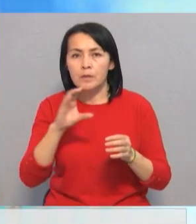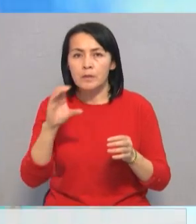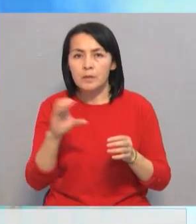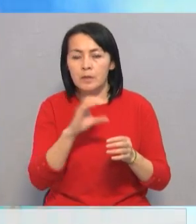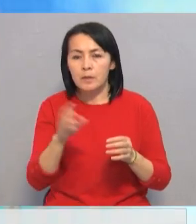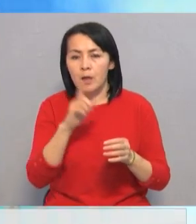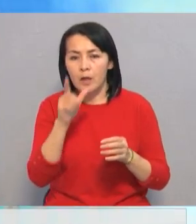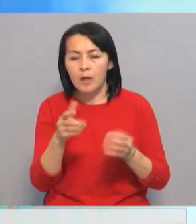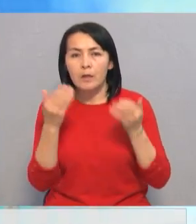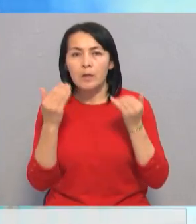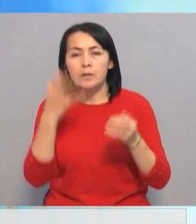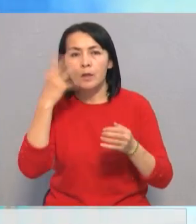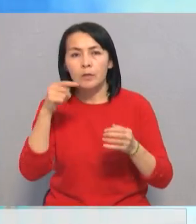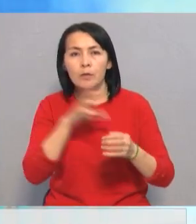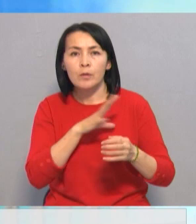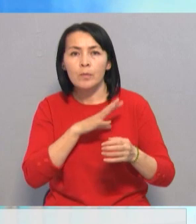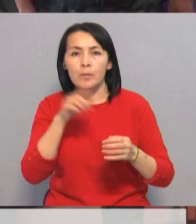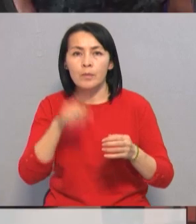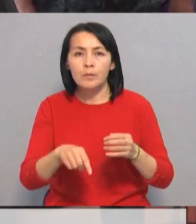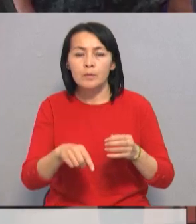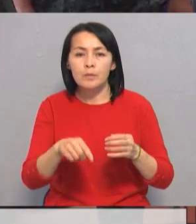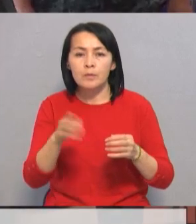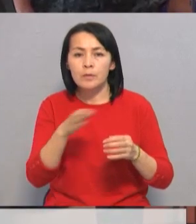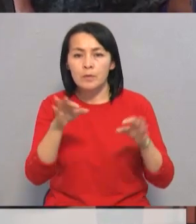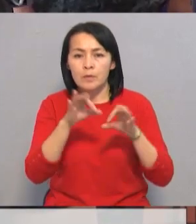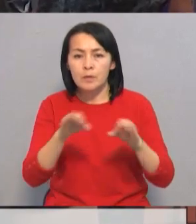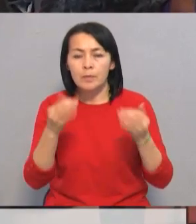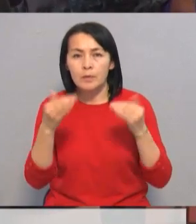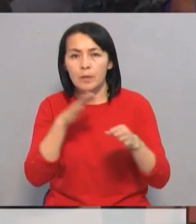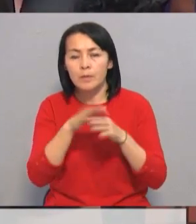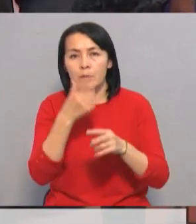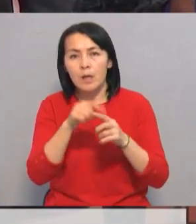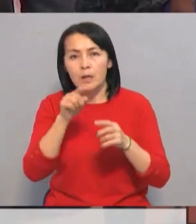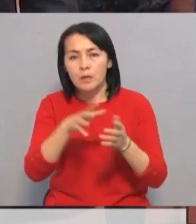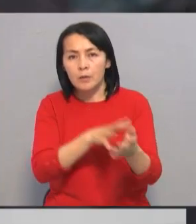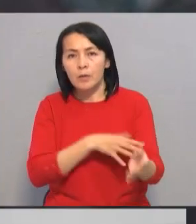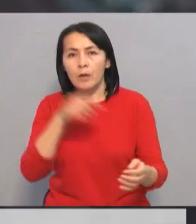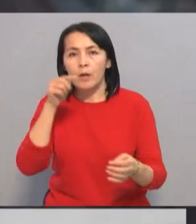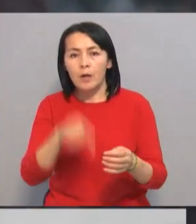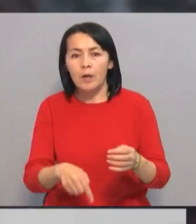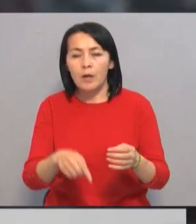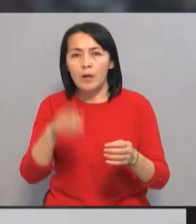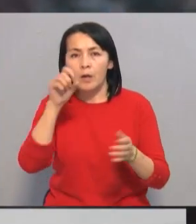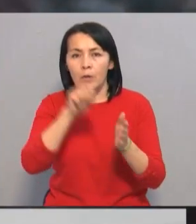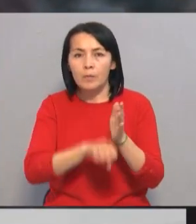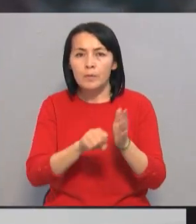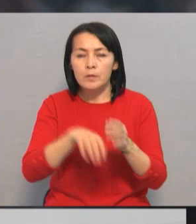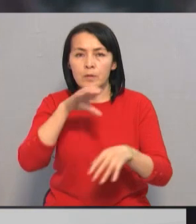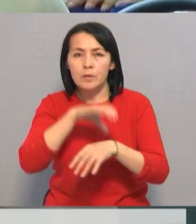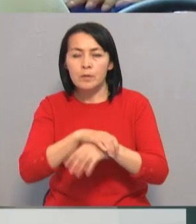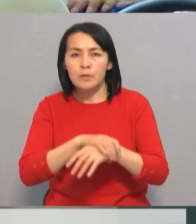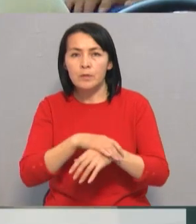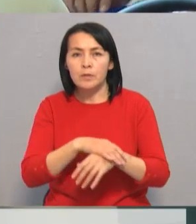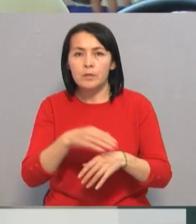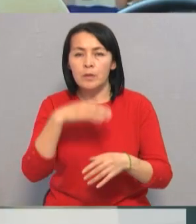Сайдалимом Кайбназаровым, когда тот был приговорен к ограничению свободы. Произошло это незадолго до того, как педофила и убийцу задержали и